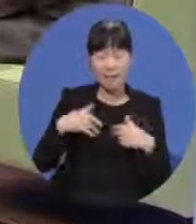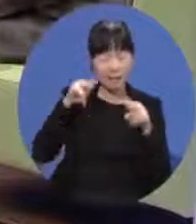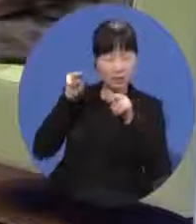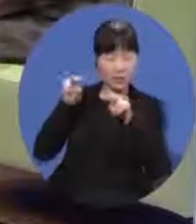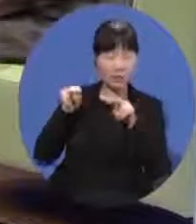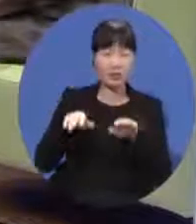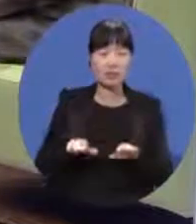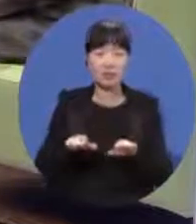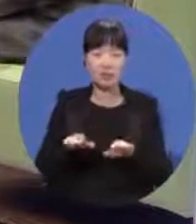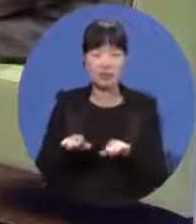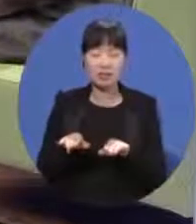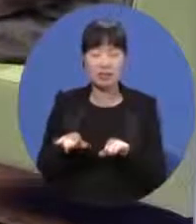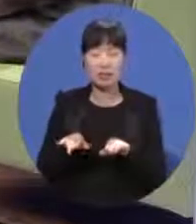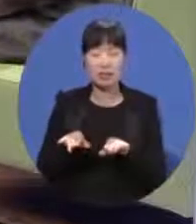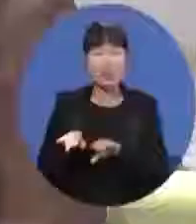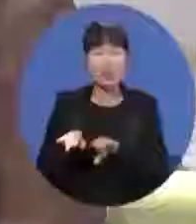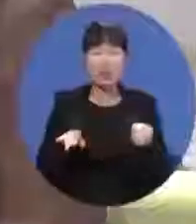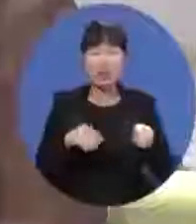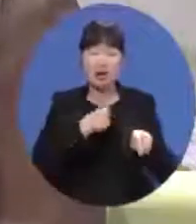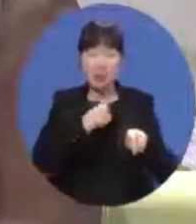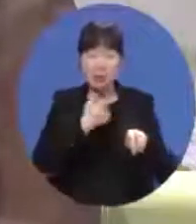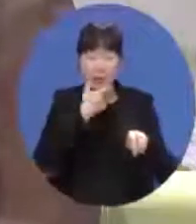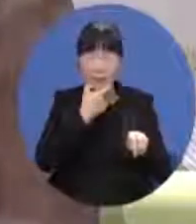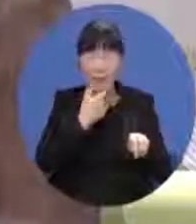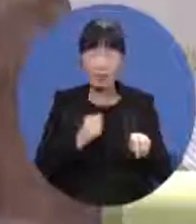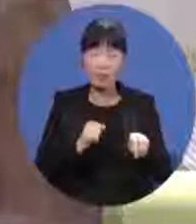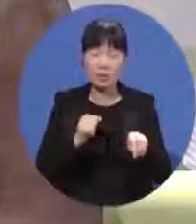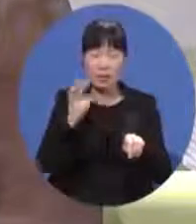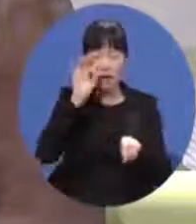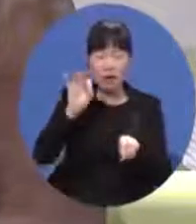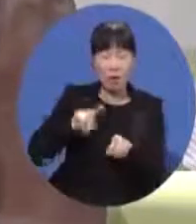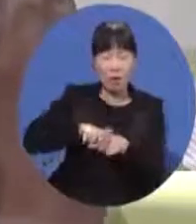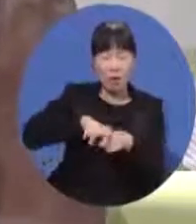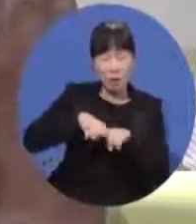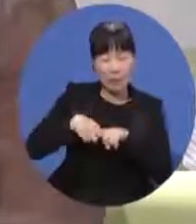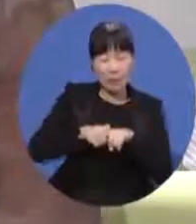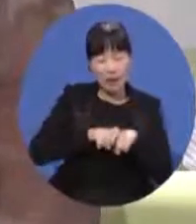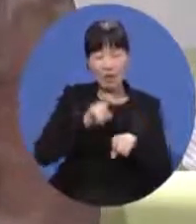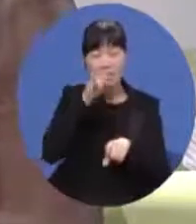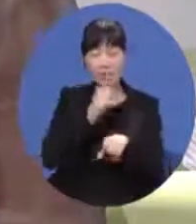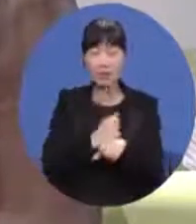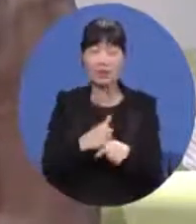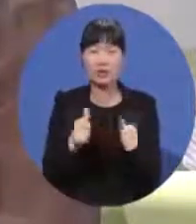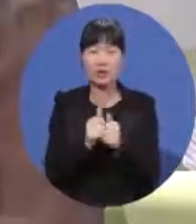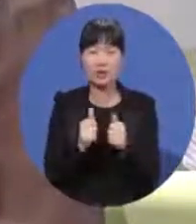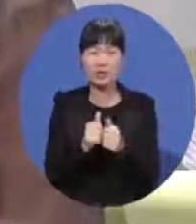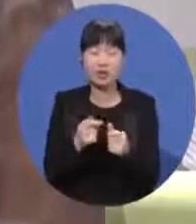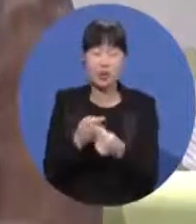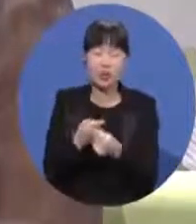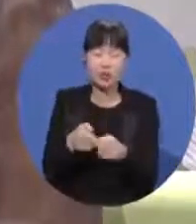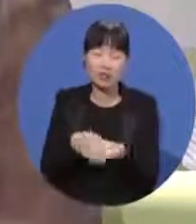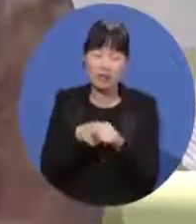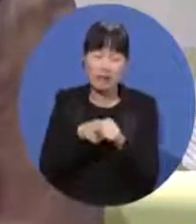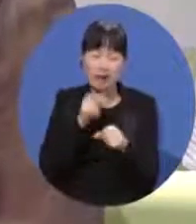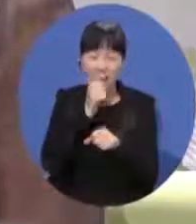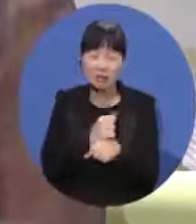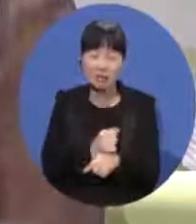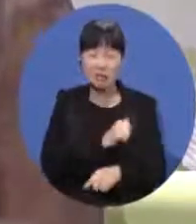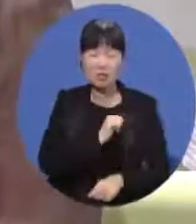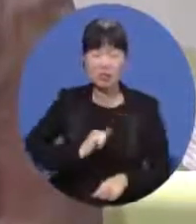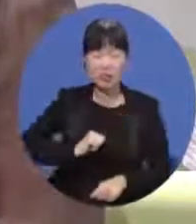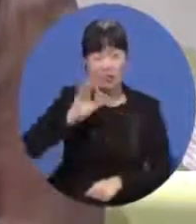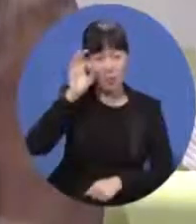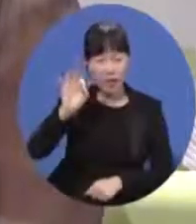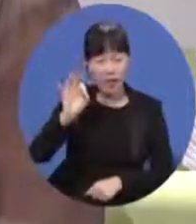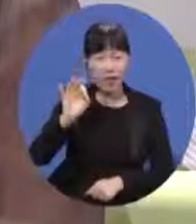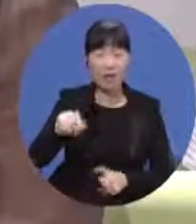네. 아이는 그 앞을 뜰 줄 모르고 그걸 보면서 몸을 베베꼬고 뭐 이렇게 막 남자애들 같은 고추를 잡기도 하고 네. 뭐 이러면서 참는다 그런